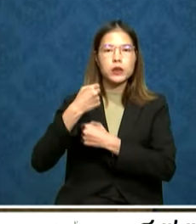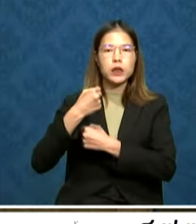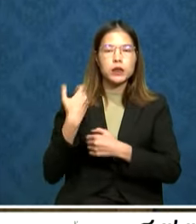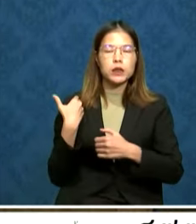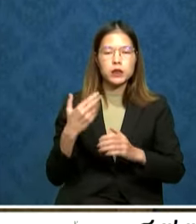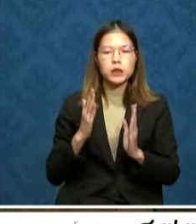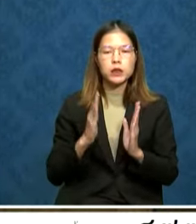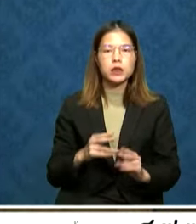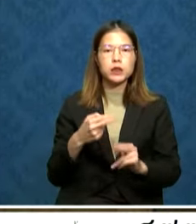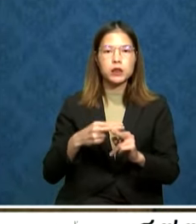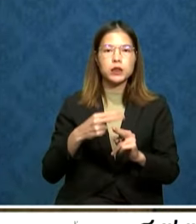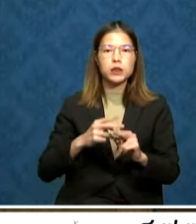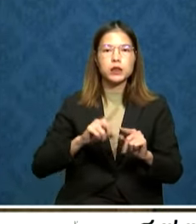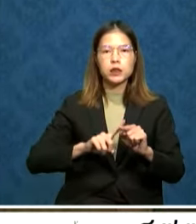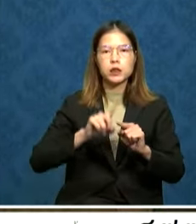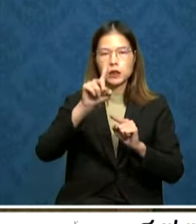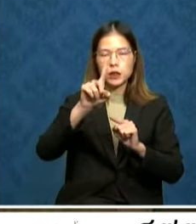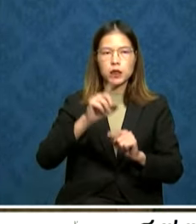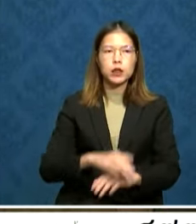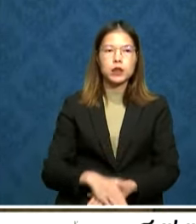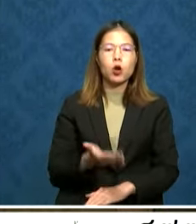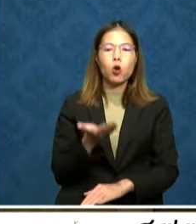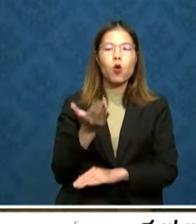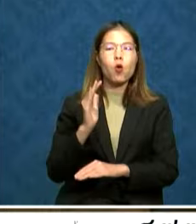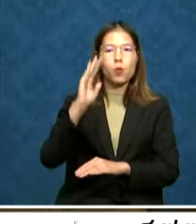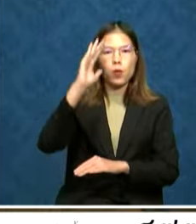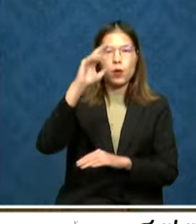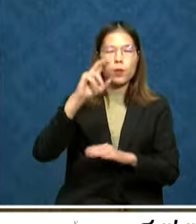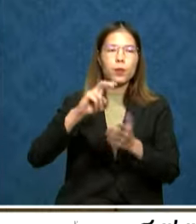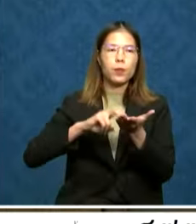าน remoteande ถ Gla ห คิ hoop. เลยครั